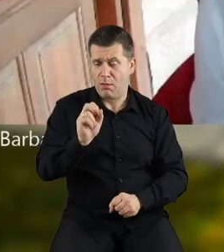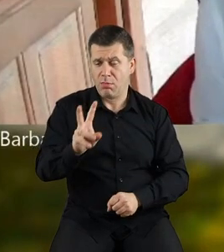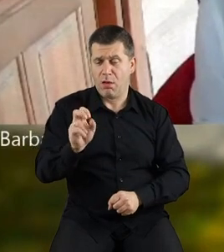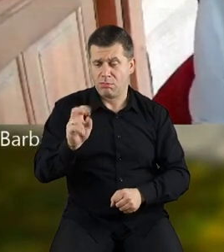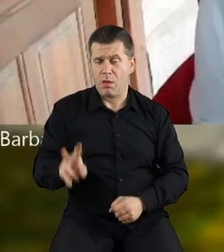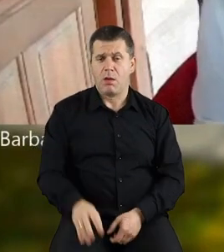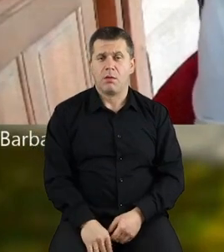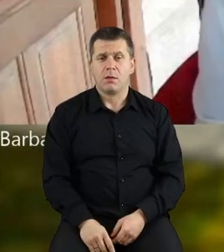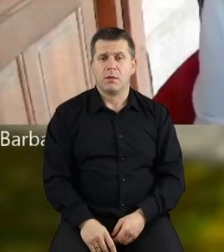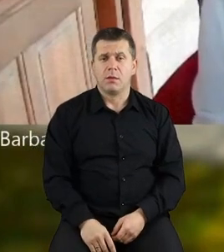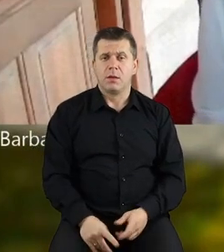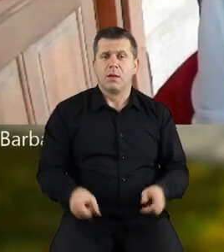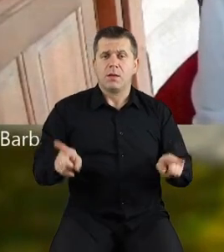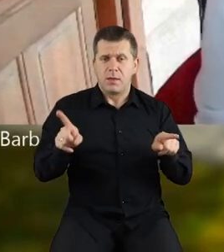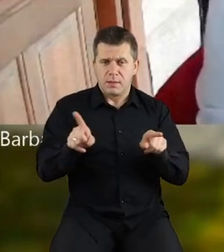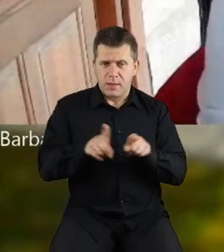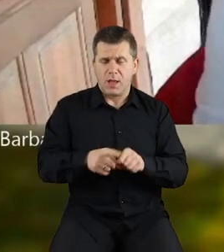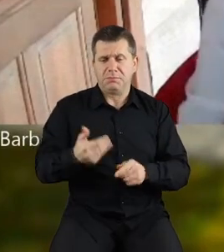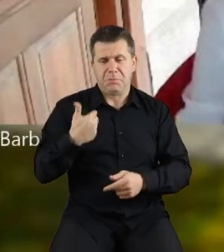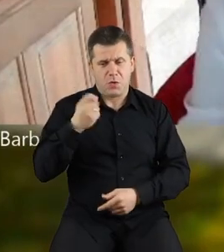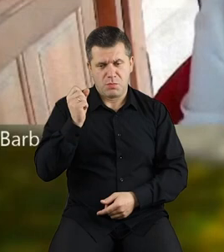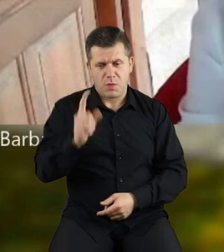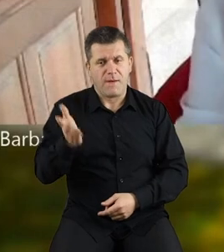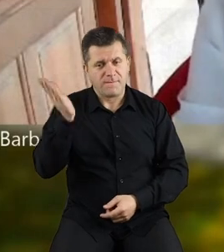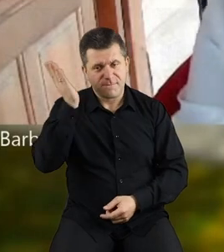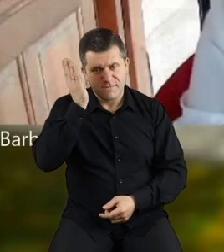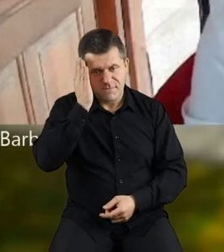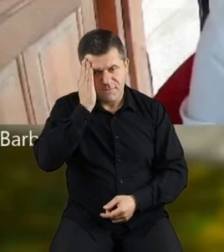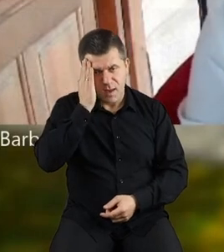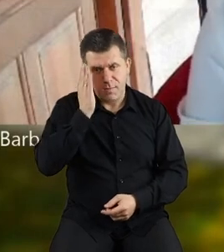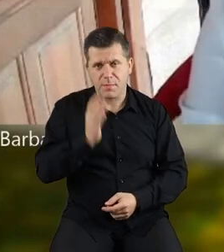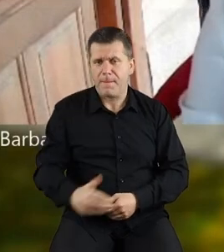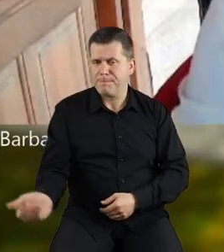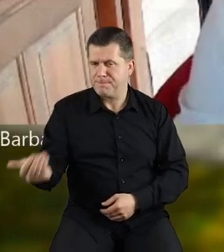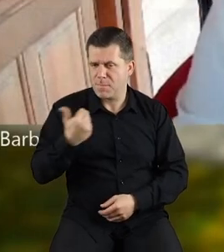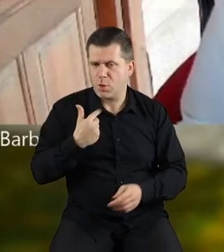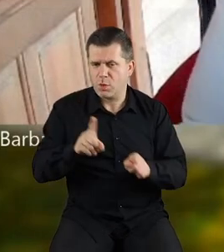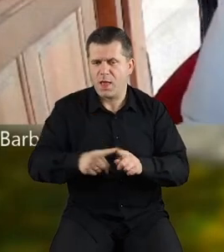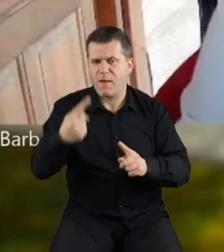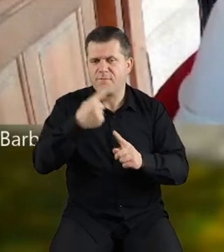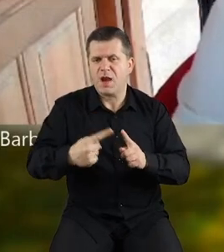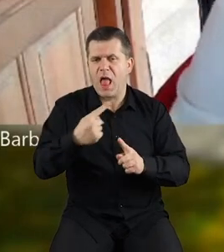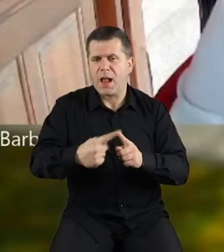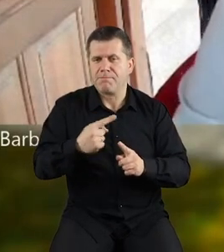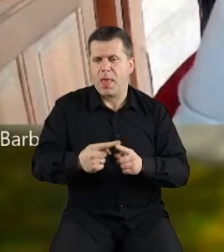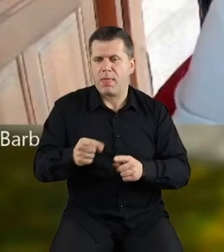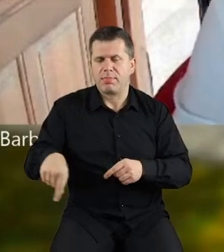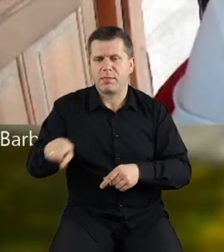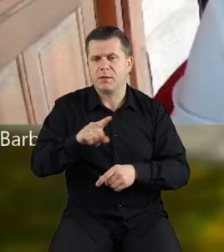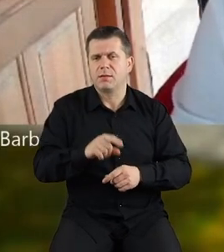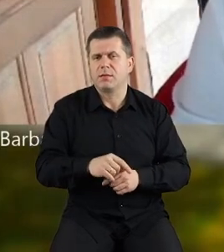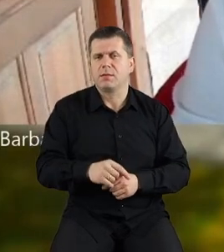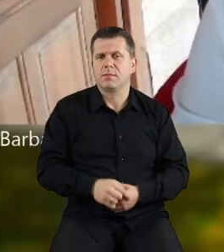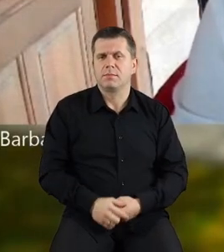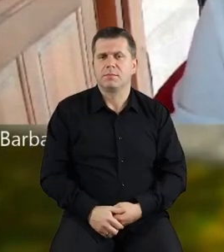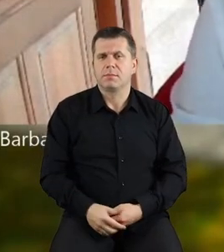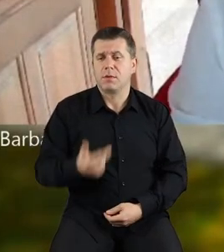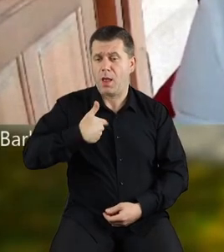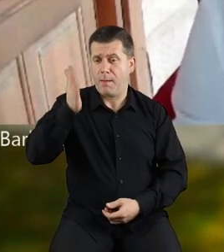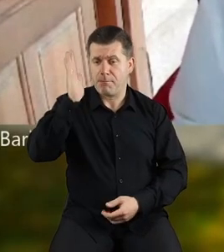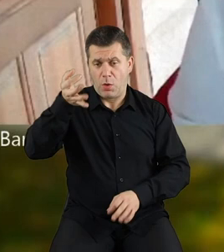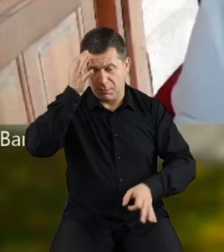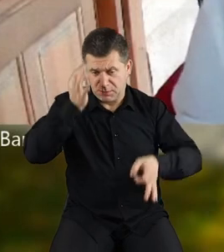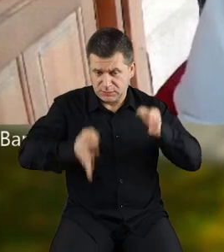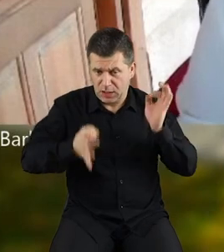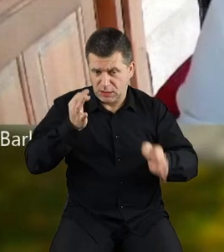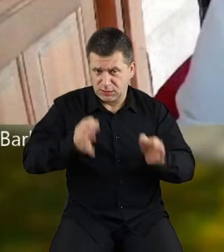Tak. Tak, tak, też się pojawiała. Wiem też, że były takie fragmenty, które ja potem